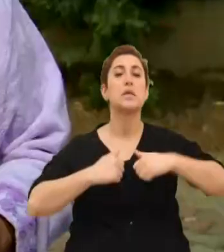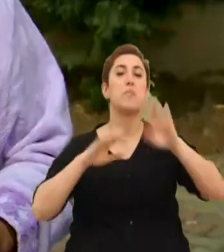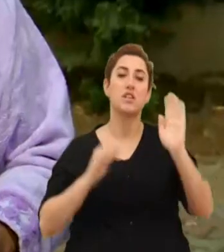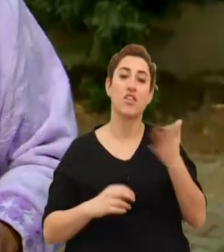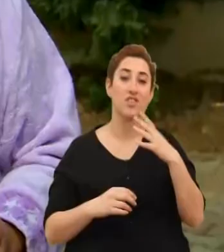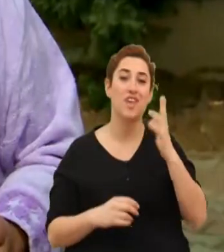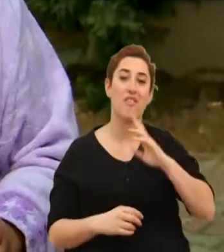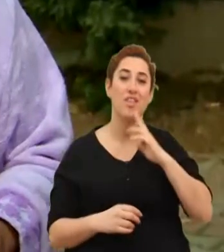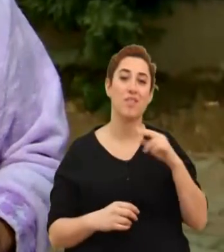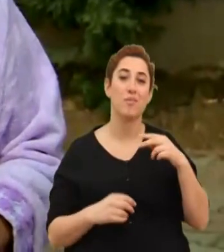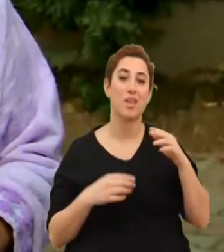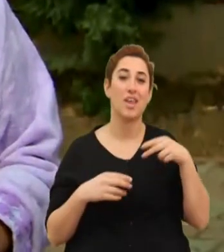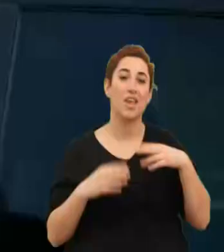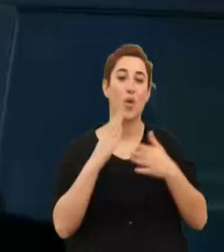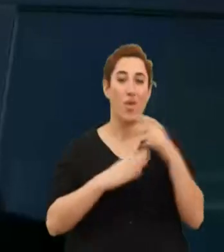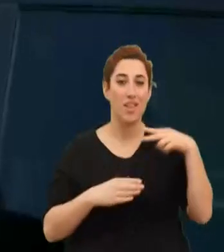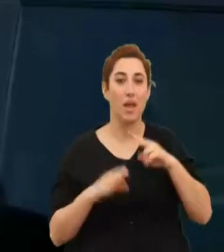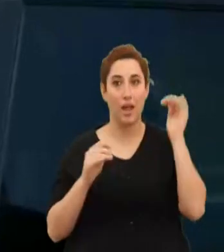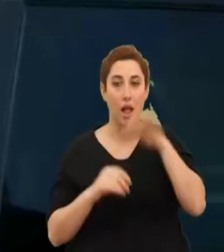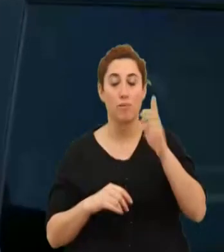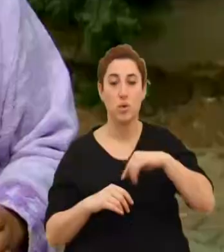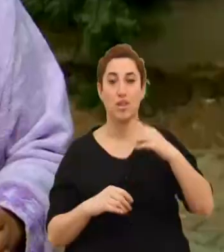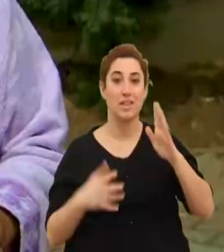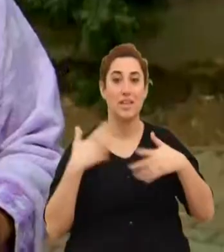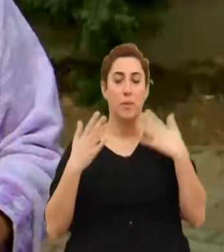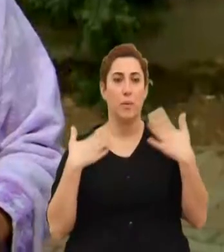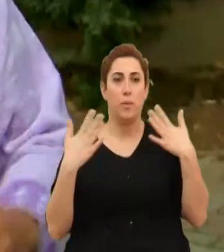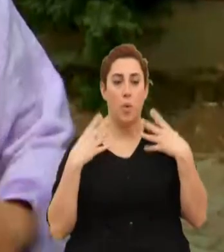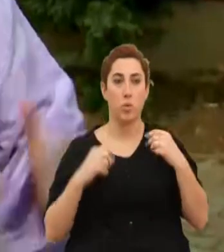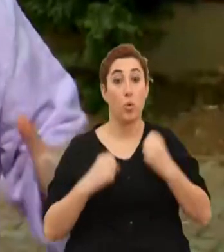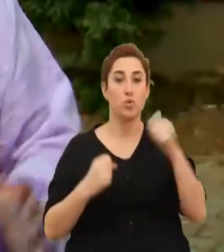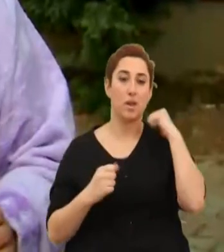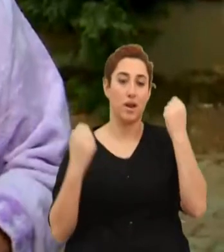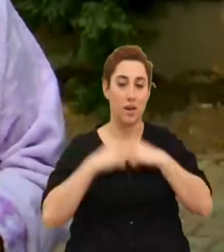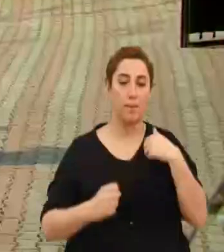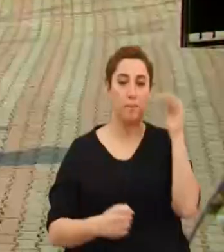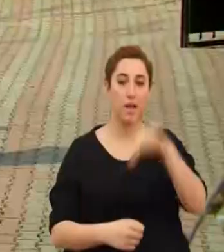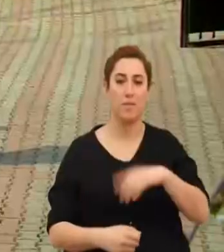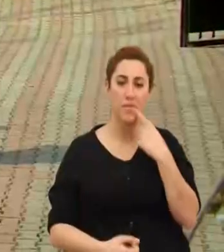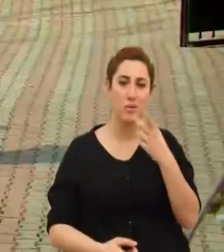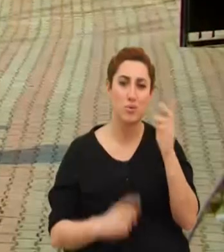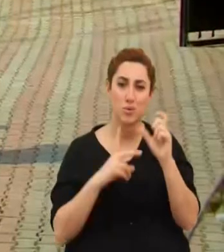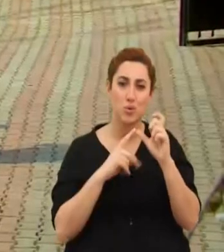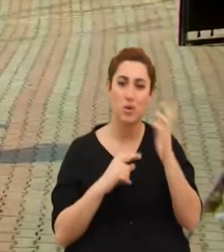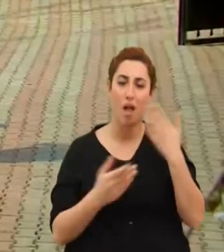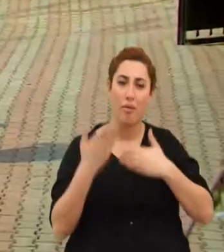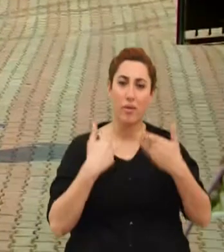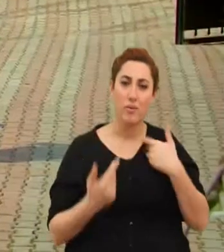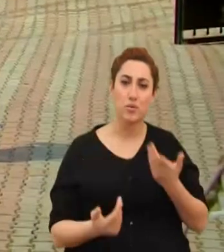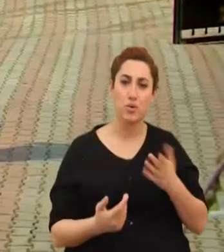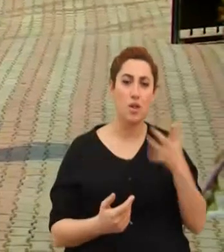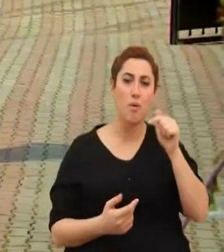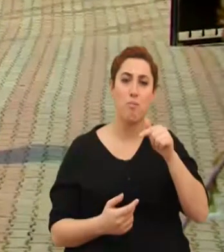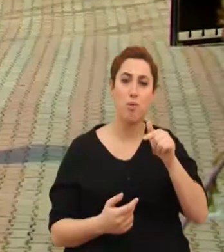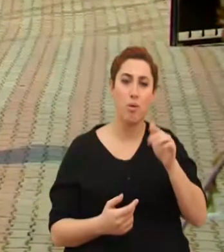bari. Efendim, yarı yola kadar ele gelmişim zaten. Sonra bir serinlik hissettim. Koştum bunu giydim geldim. Ne diyorsun sen Şükrü ya? Ne anlatıyorsun?